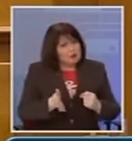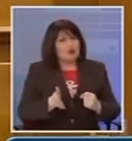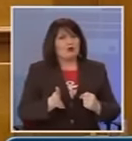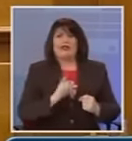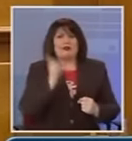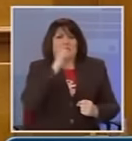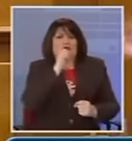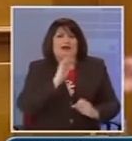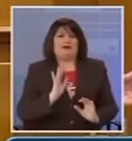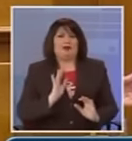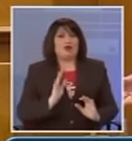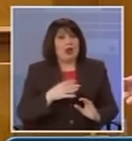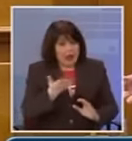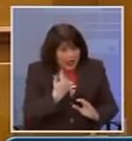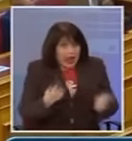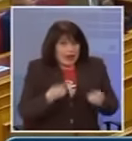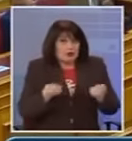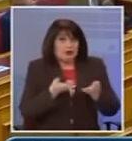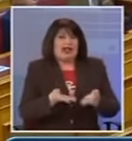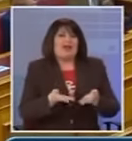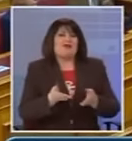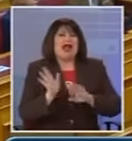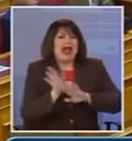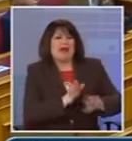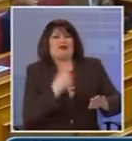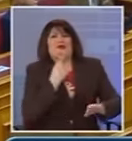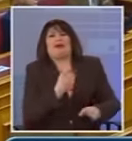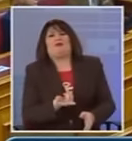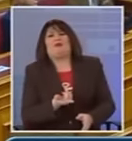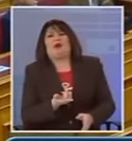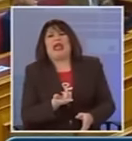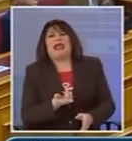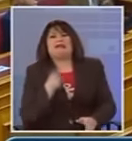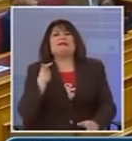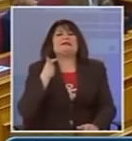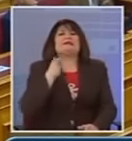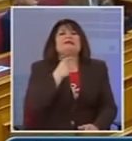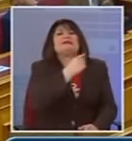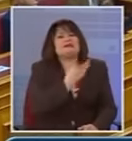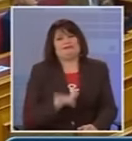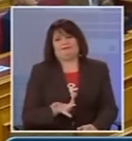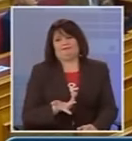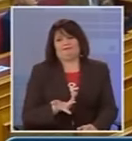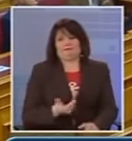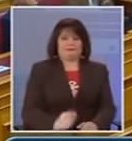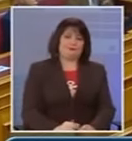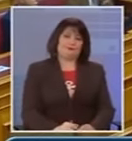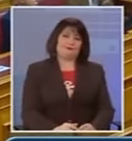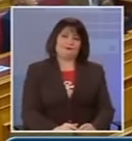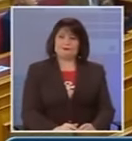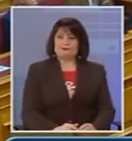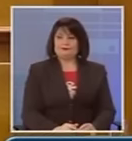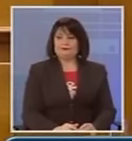πυροτέχνημα. Ελάτε να το κάνουμε. Και αφήστε αυτές τις άγονες περιπλανήσεις στα βάθη της χρηματοπιστωτικής